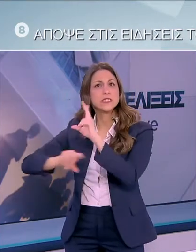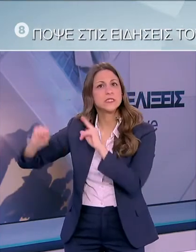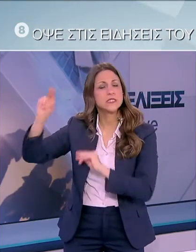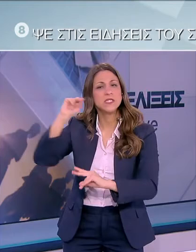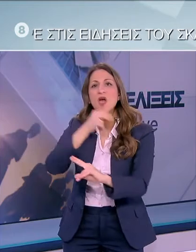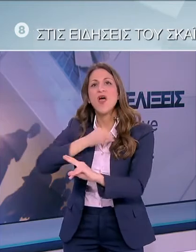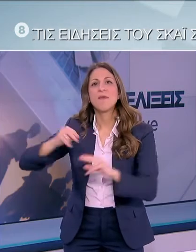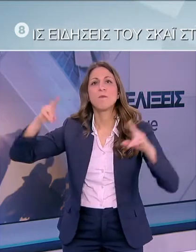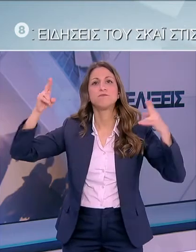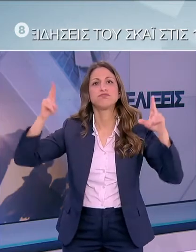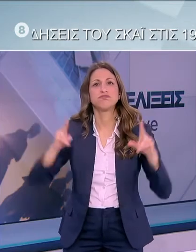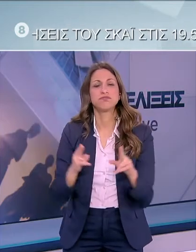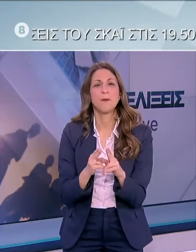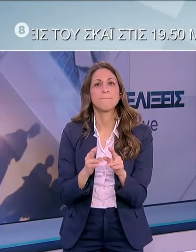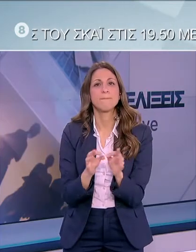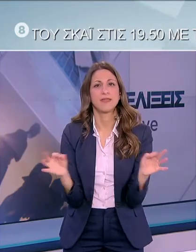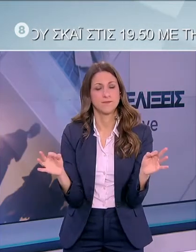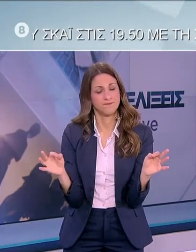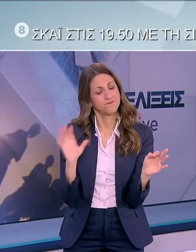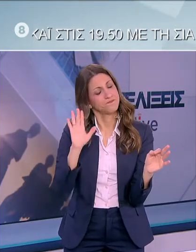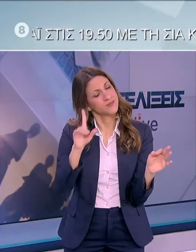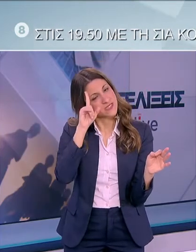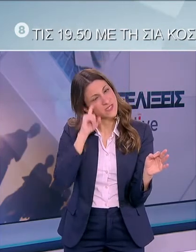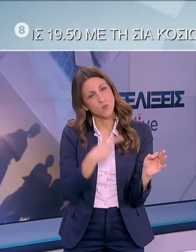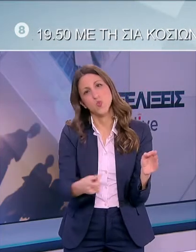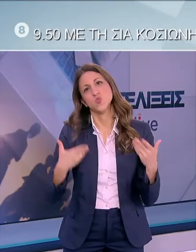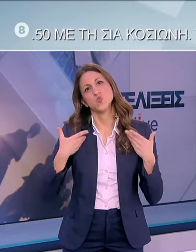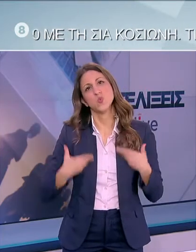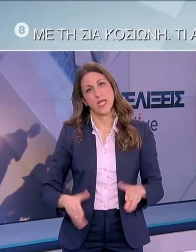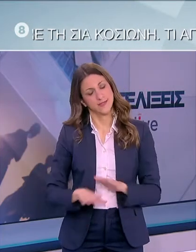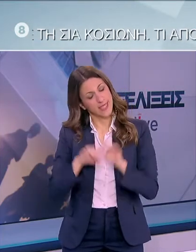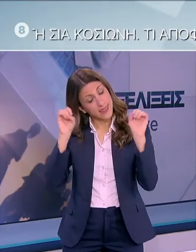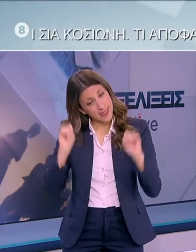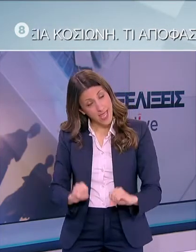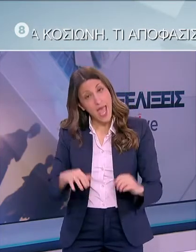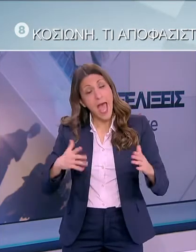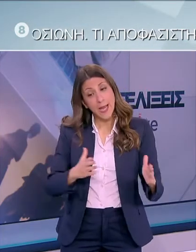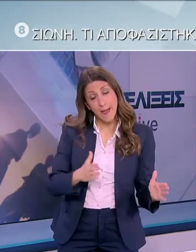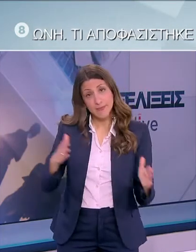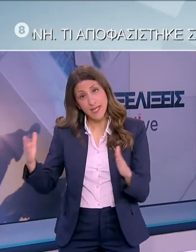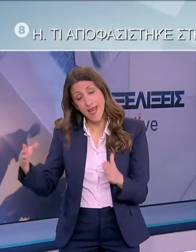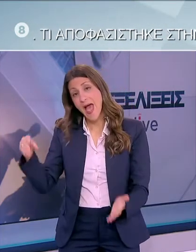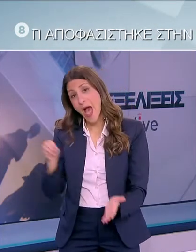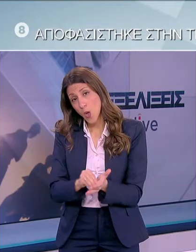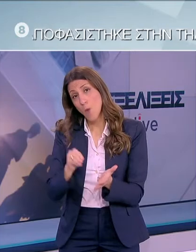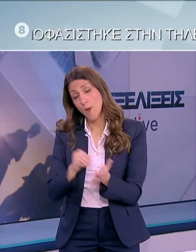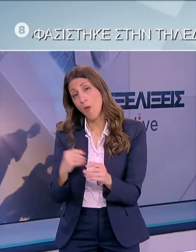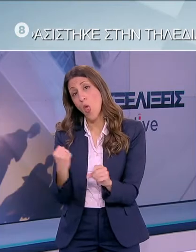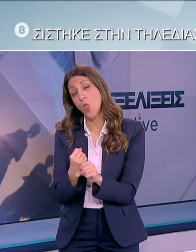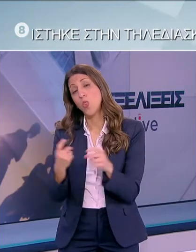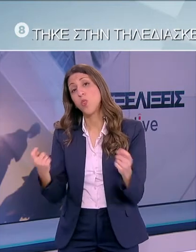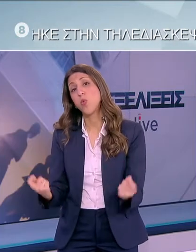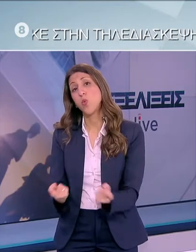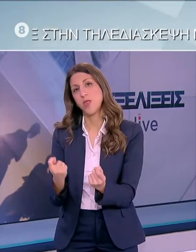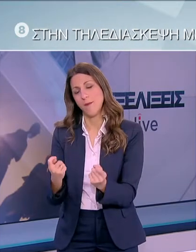με τη σταδιακή άρση μέτρων. Αντιλαμβάνομαι ότι υπάρχει κούραση, όμως πρέπει να είμαστε ειλικρινείς. Έχουμε ακόμη δρόμο μπροστά μας. Η